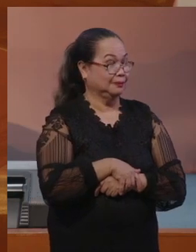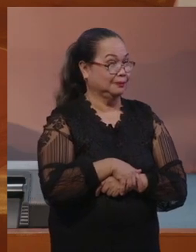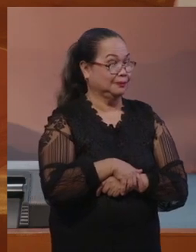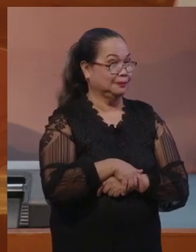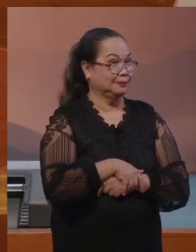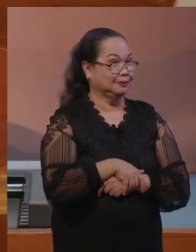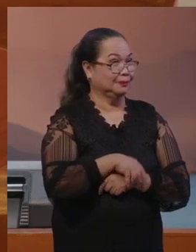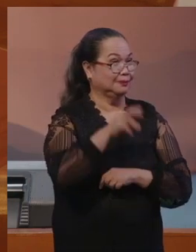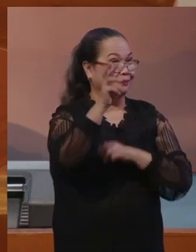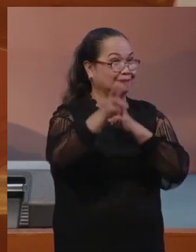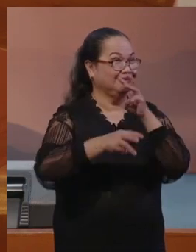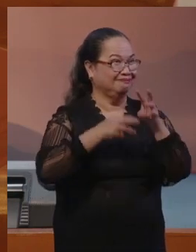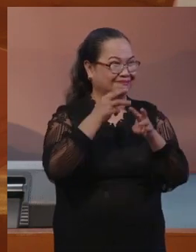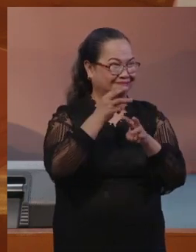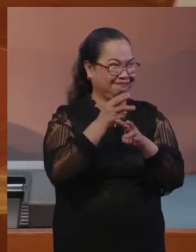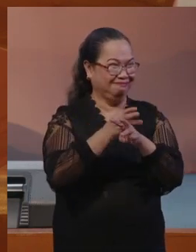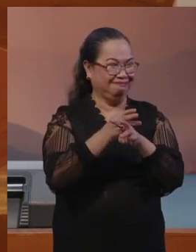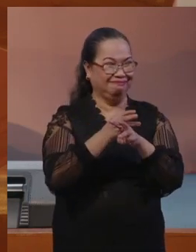Worldly.